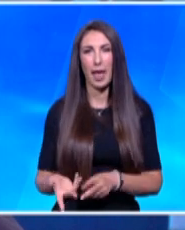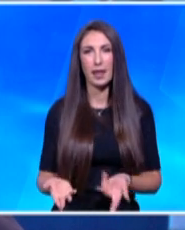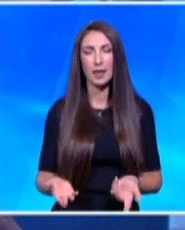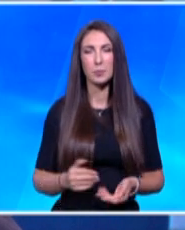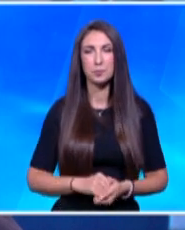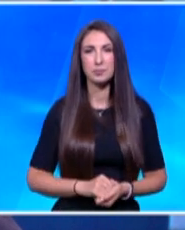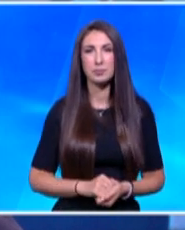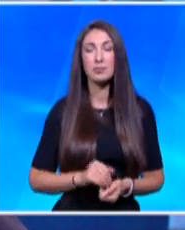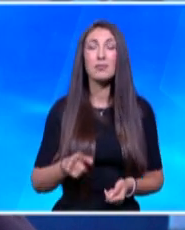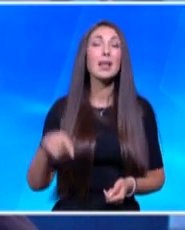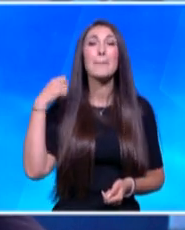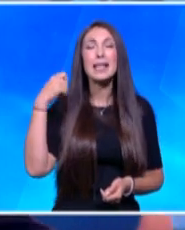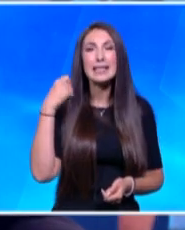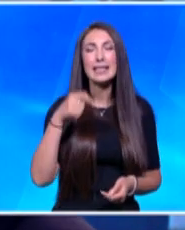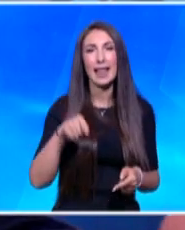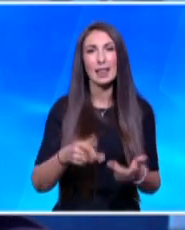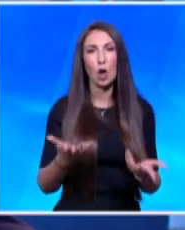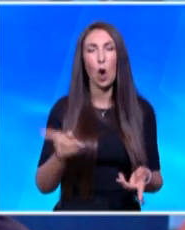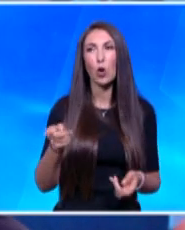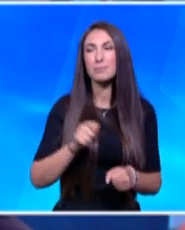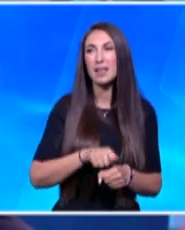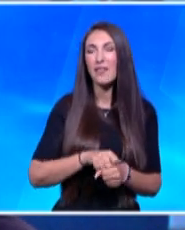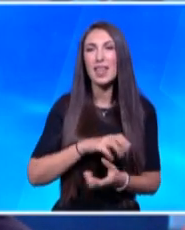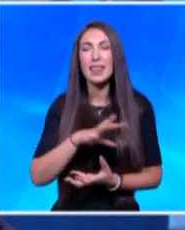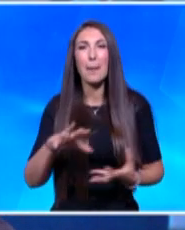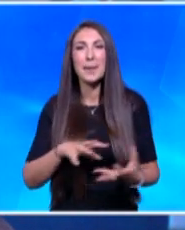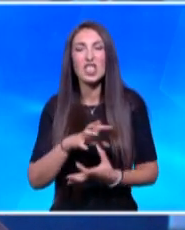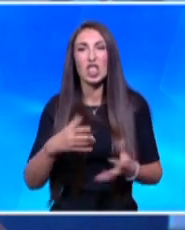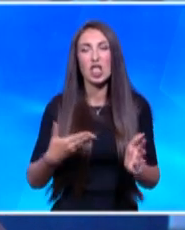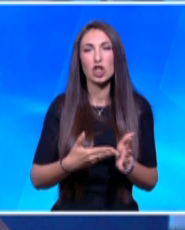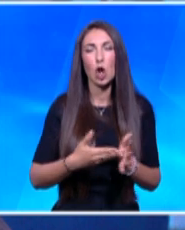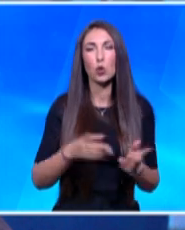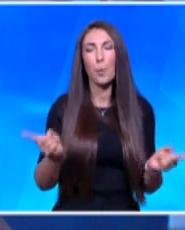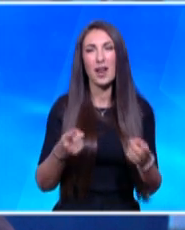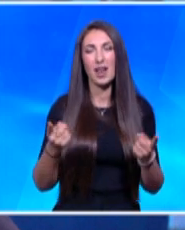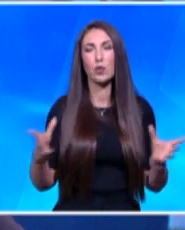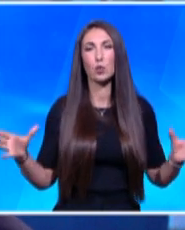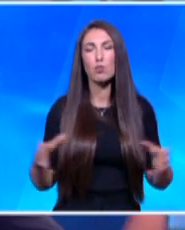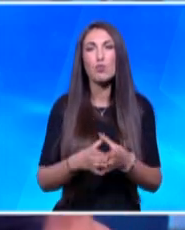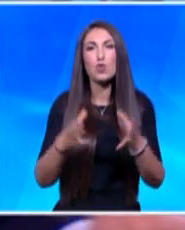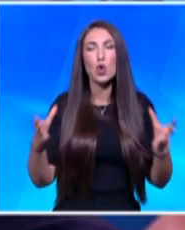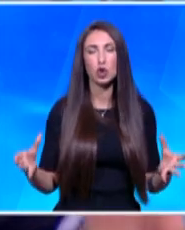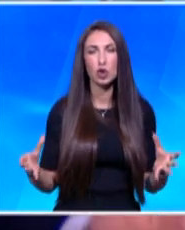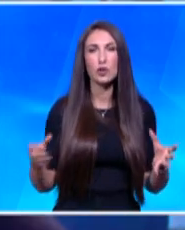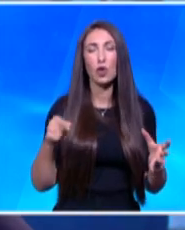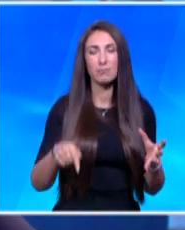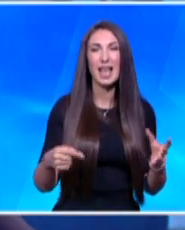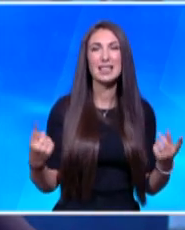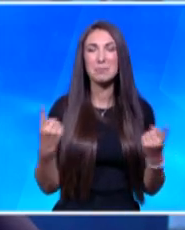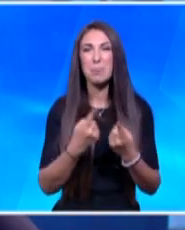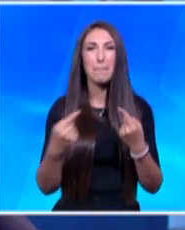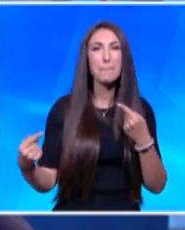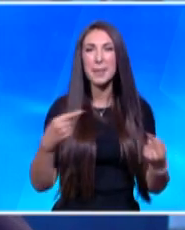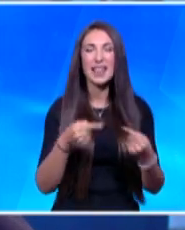че президентът е този, който генерира това напрежение срещу управляващо мнозинство и в такава битка смятам, ще загуби, тъй